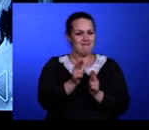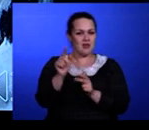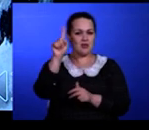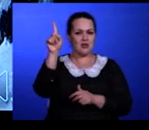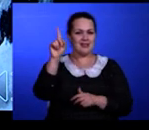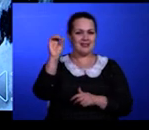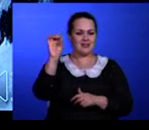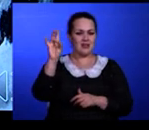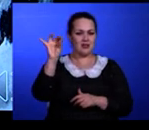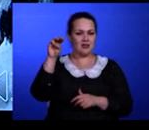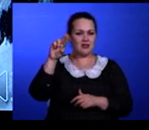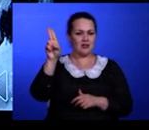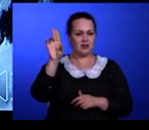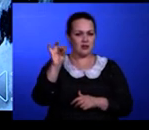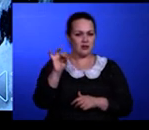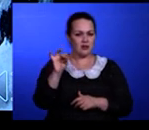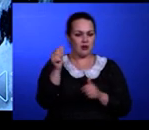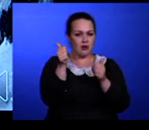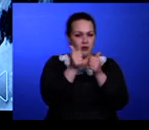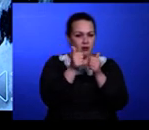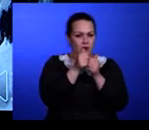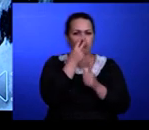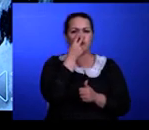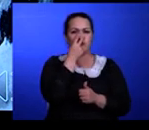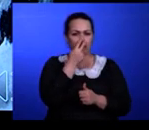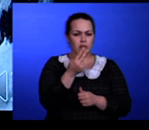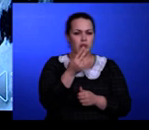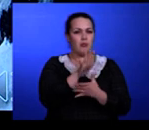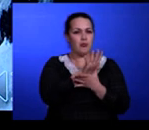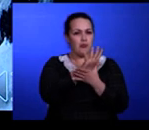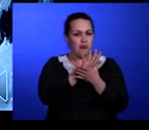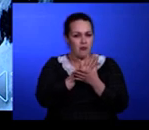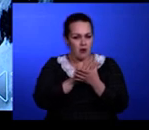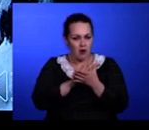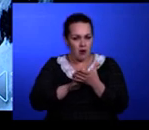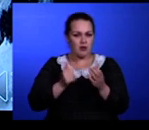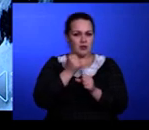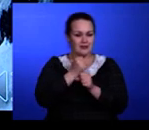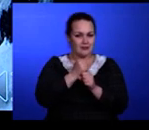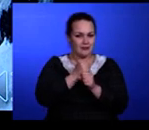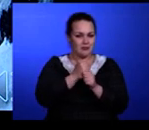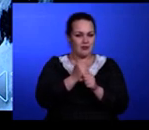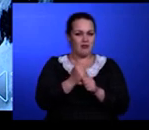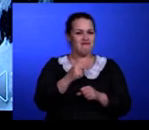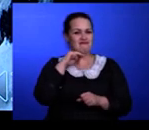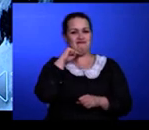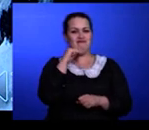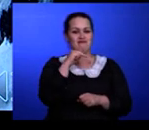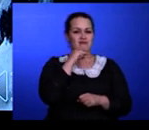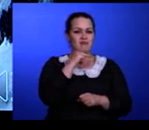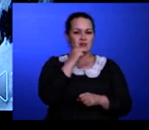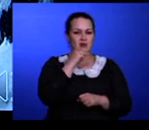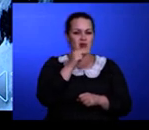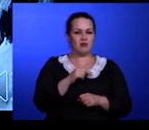посмотрел на соседей они продолжали делать свое дело не обращая внимание на